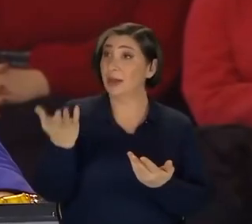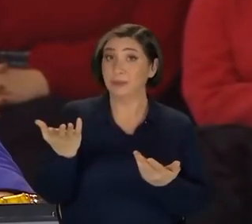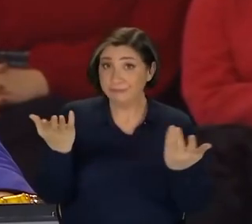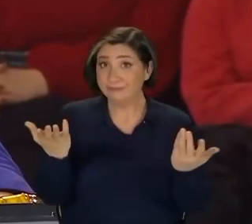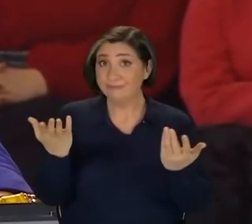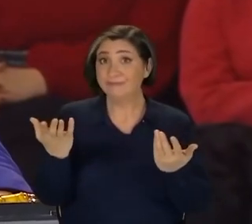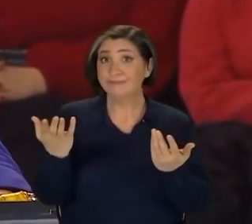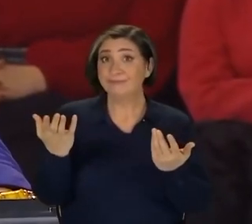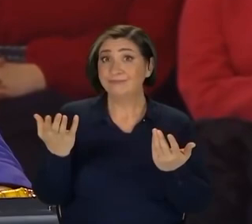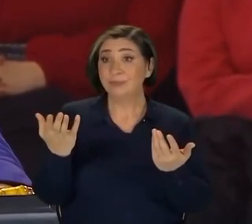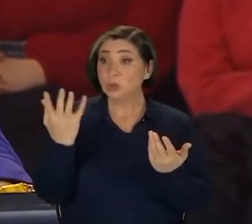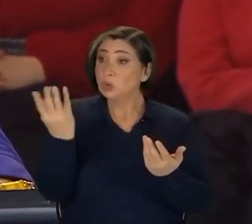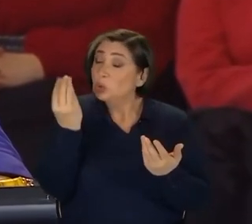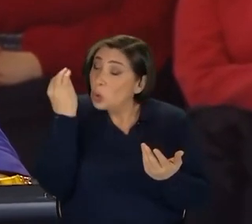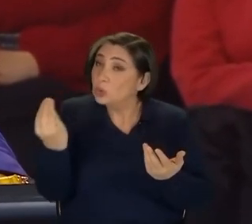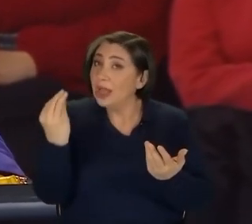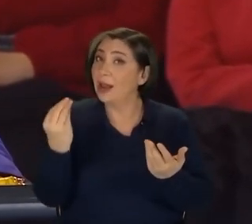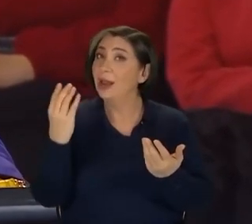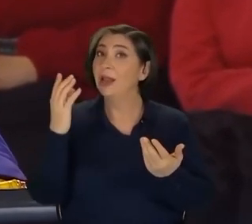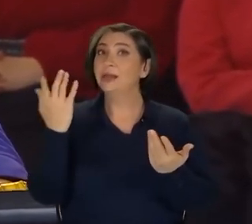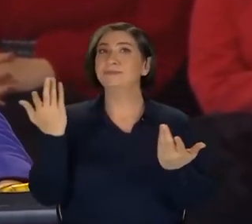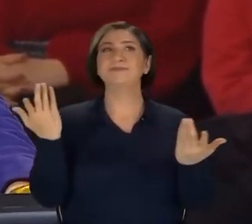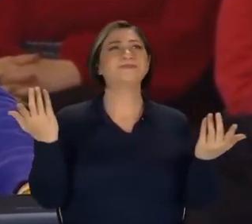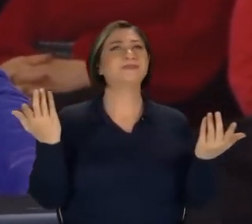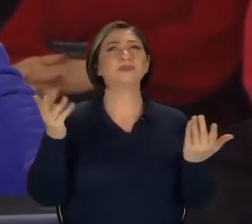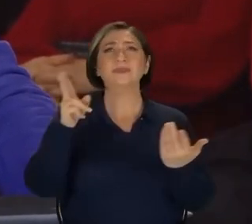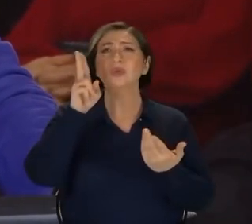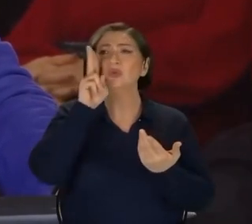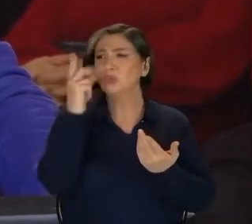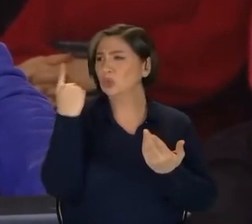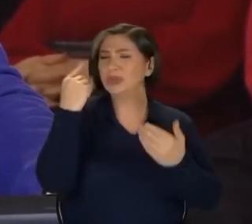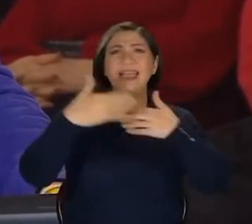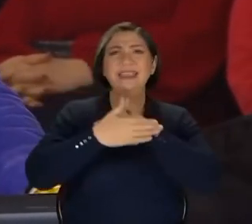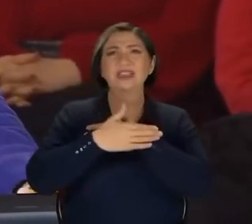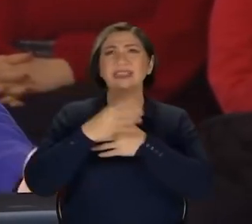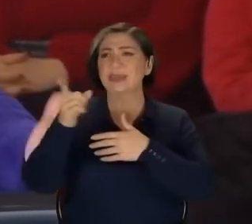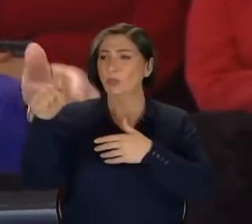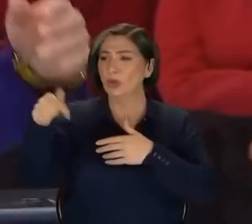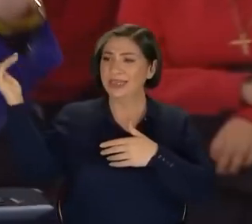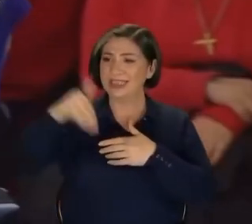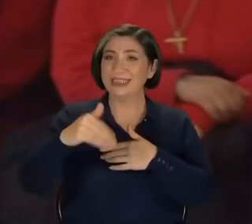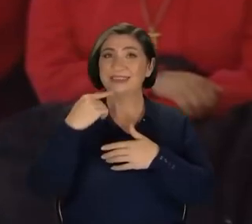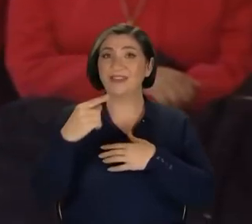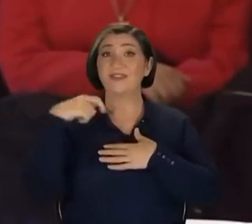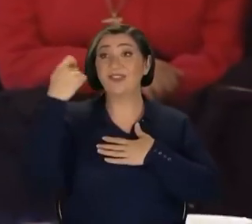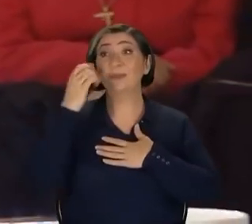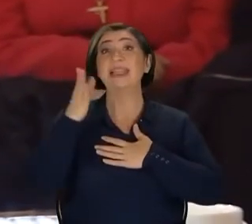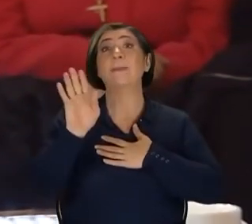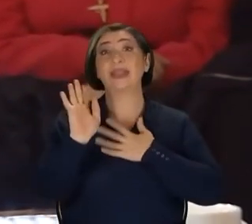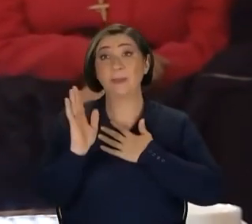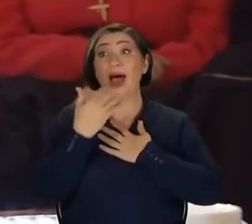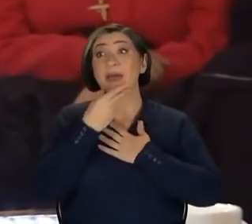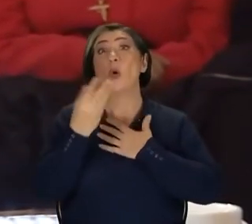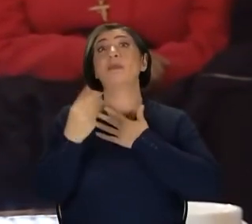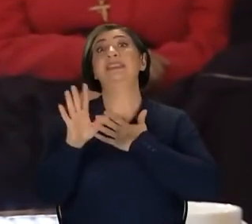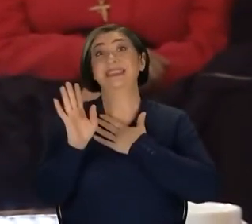mi? Yani çok güzel bunu. Yani şimdi şeyse son dün gece işte sen bugün geleceksin dedim ki filme gidemedim bari